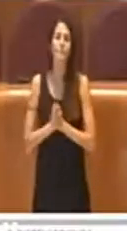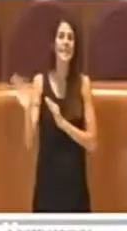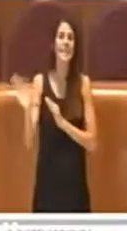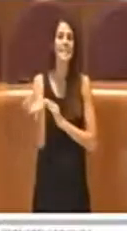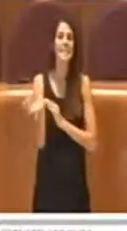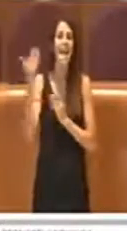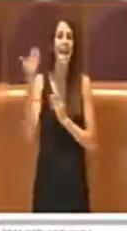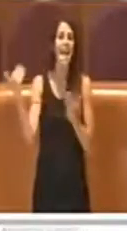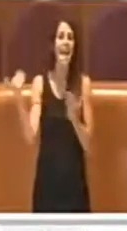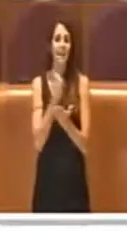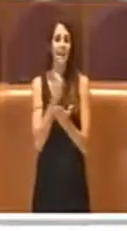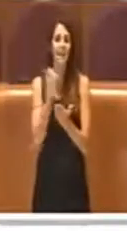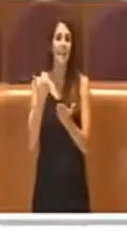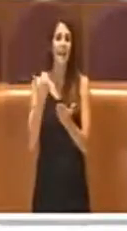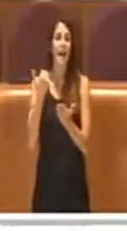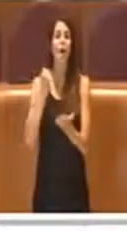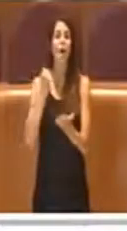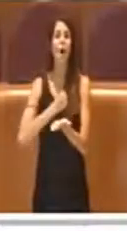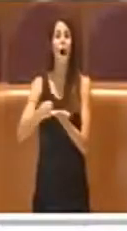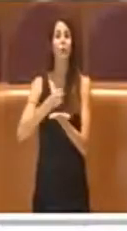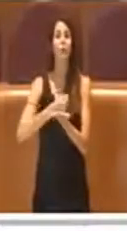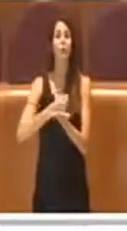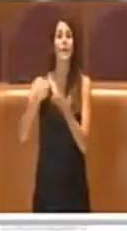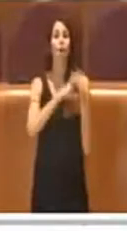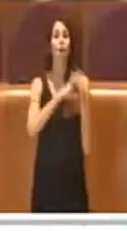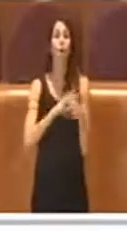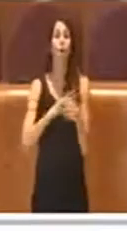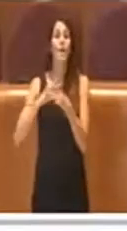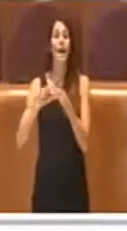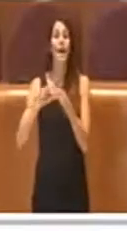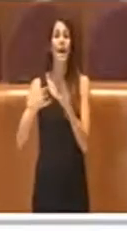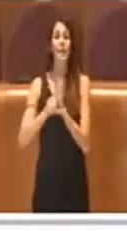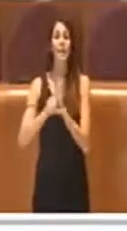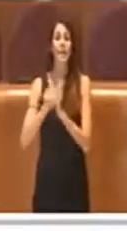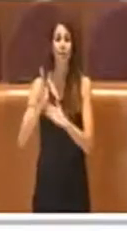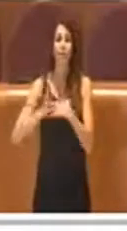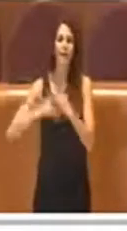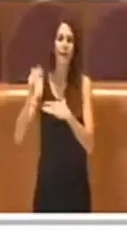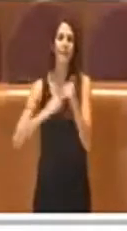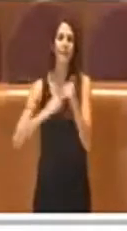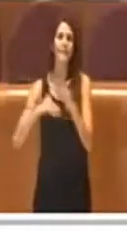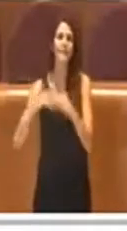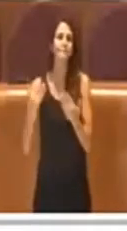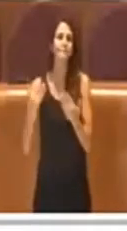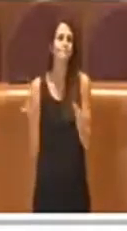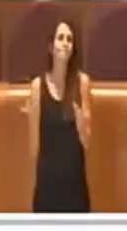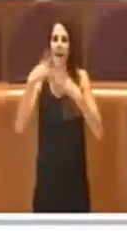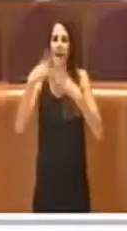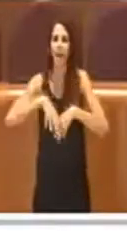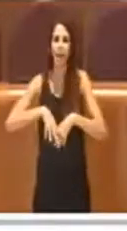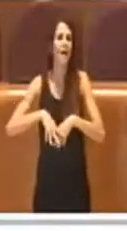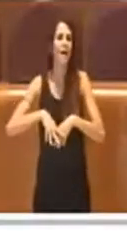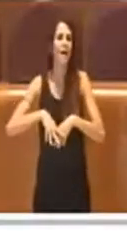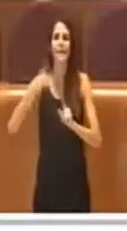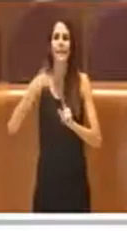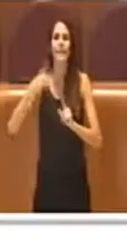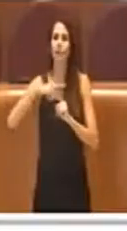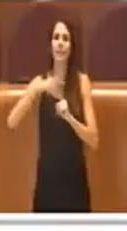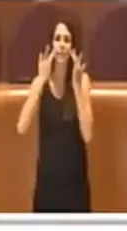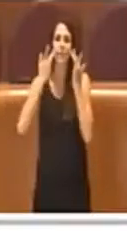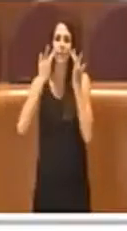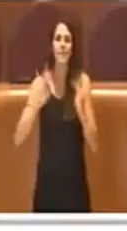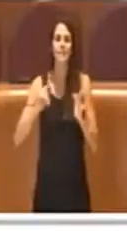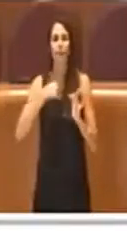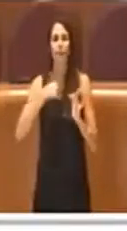autorizzazioni ai sensi del regolamento edilizio, va da sé che a titolo solo esemplificativo, ho portato bagni,